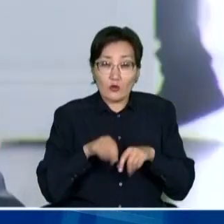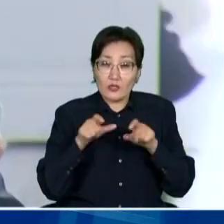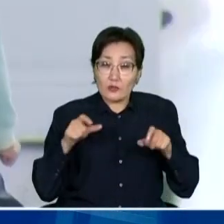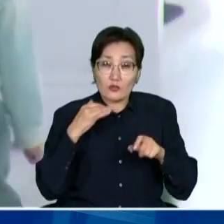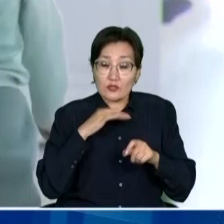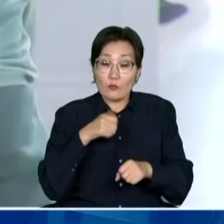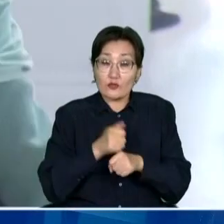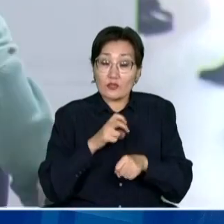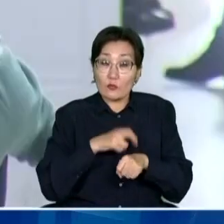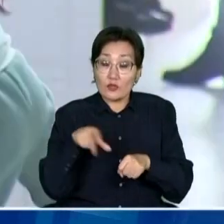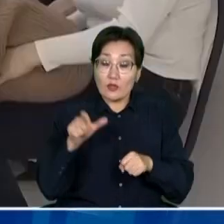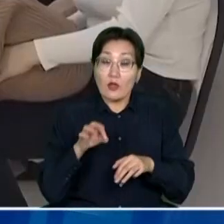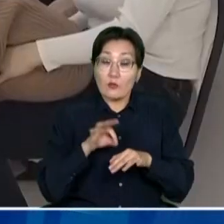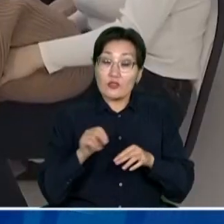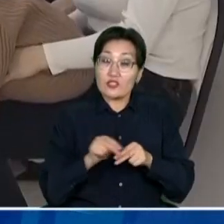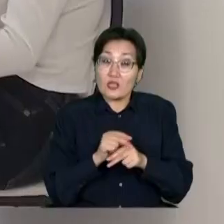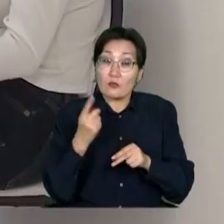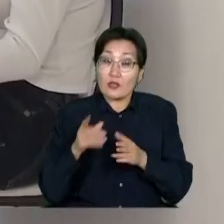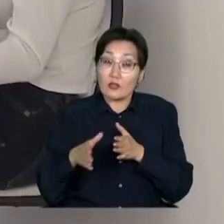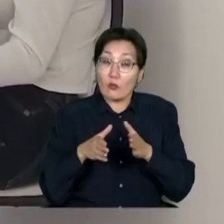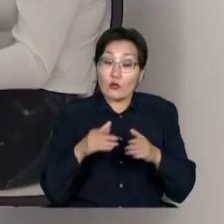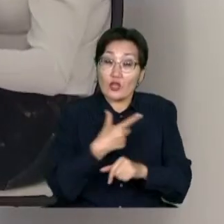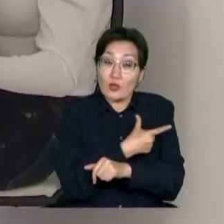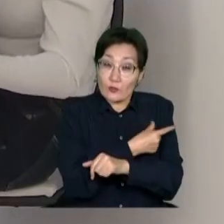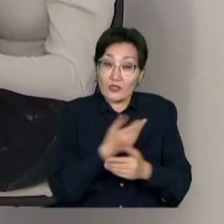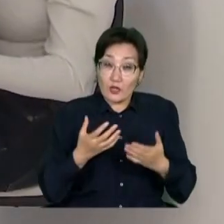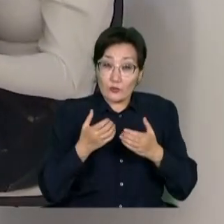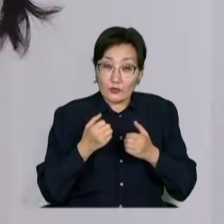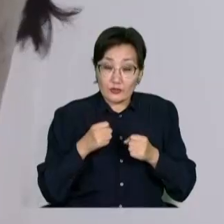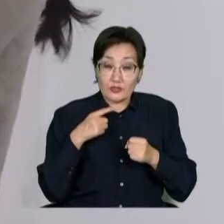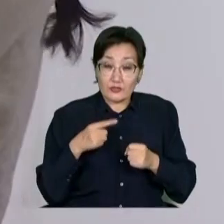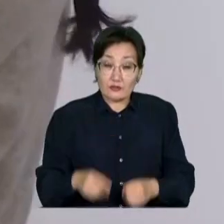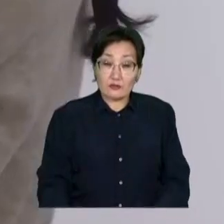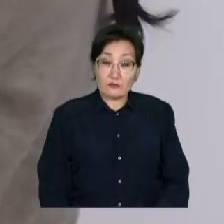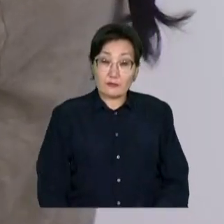Бас дәрігер вирустан құтылудың жалғыз жолы екпе алу екендігін айтады.